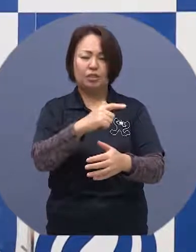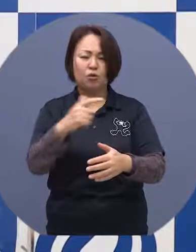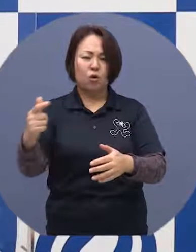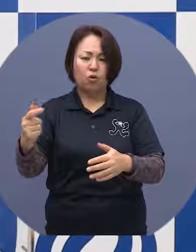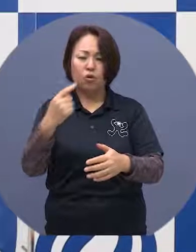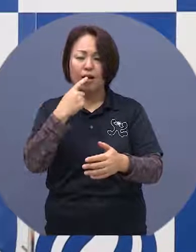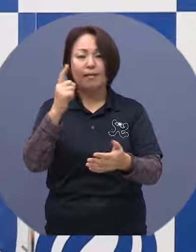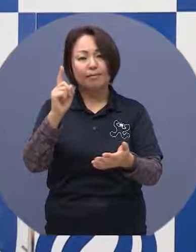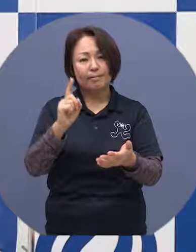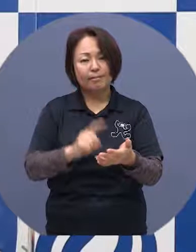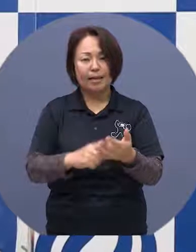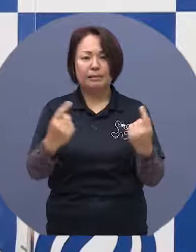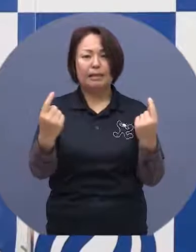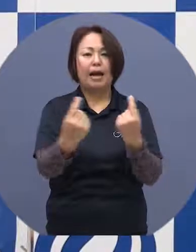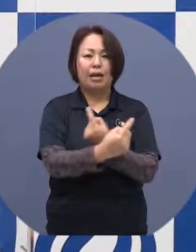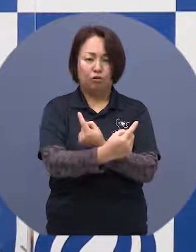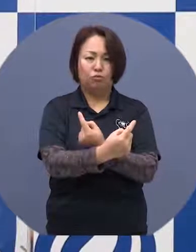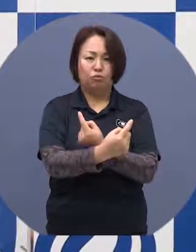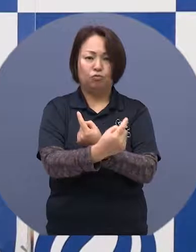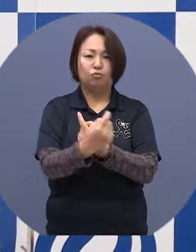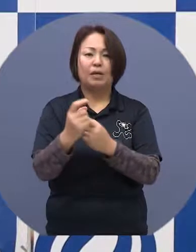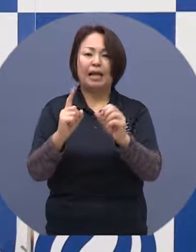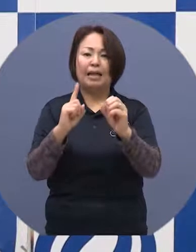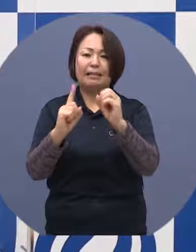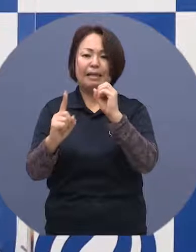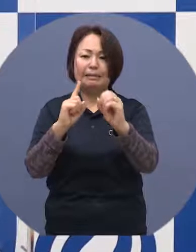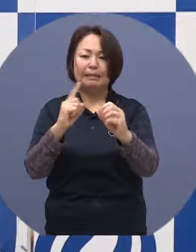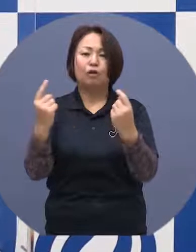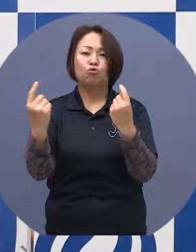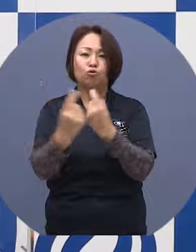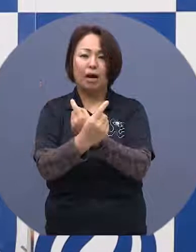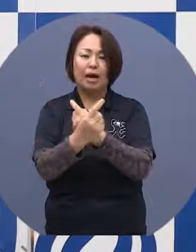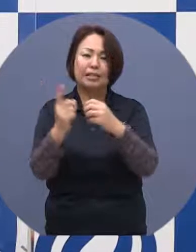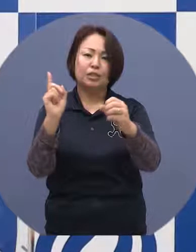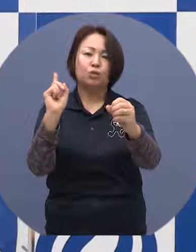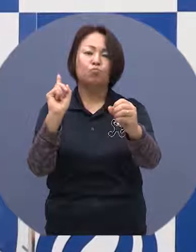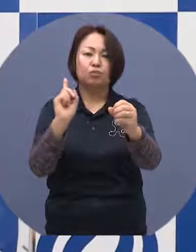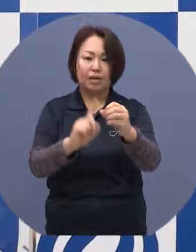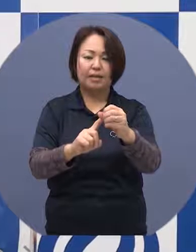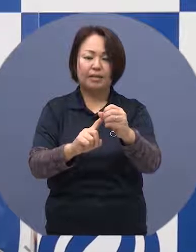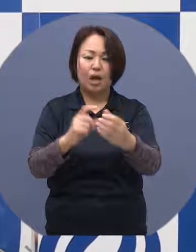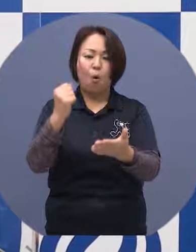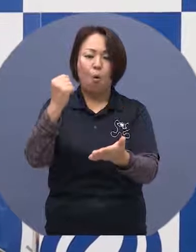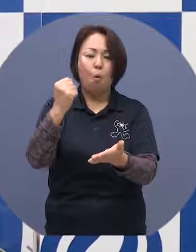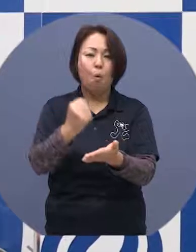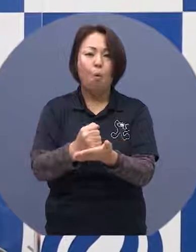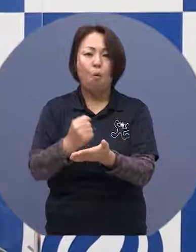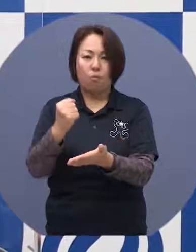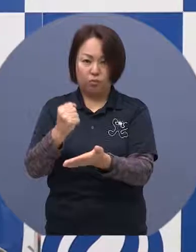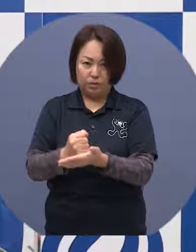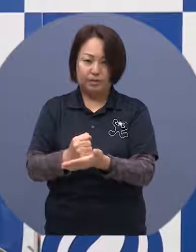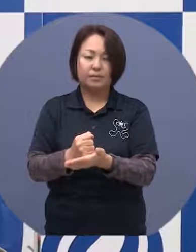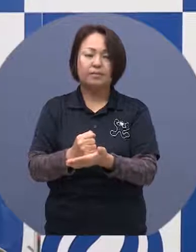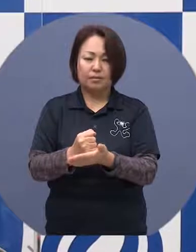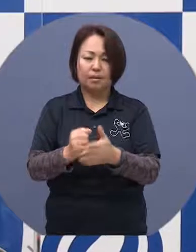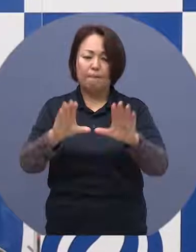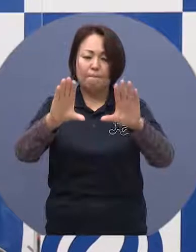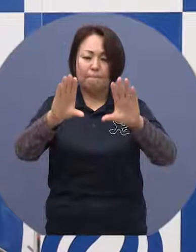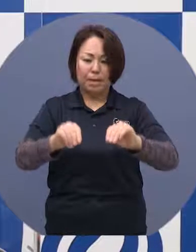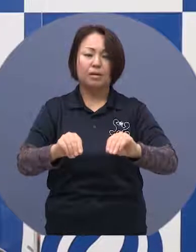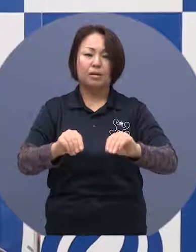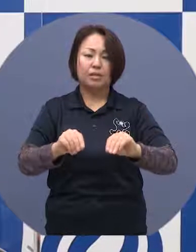軽減また行政のデジタル化を推進するべくこの押印の配信につきまして昨年10月